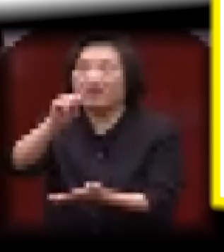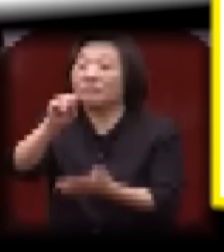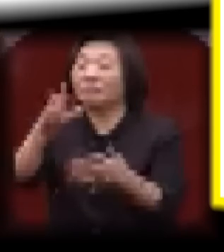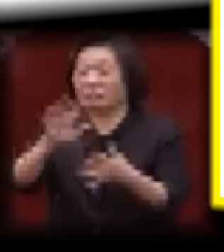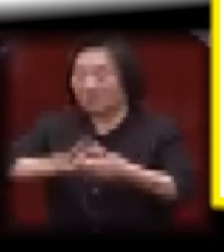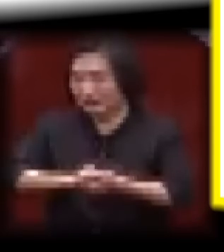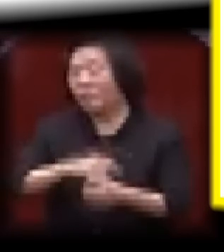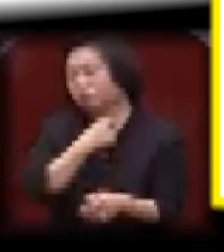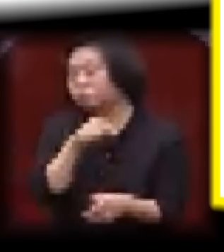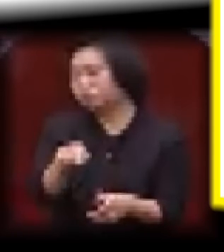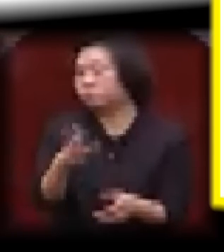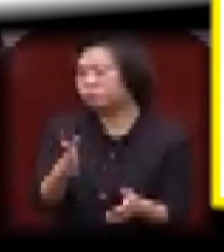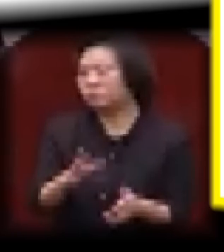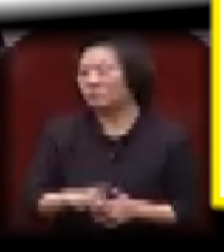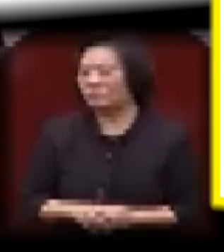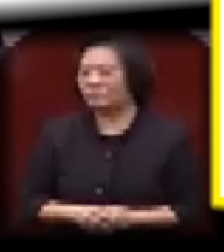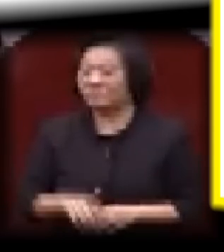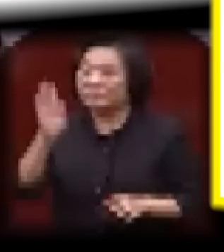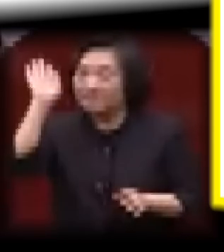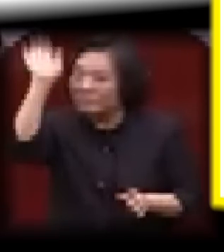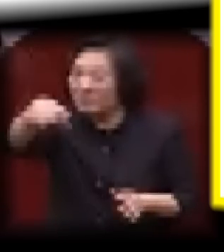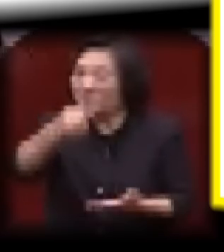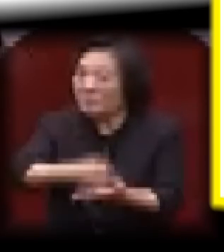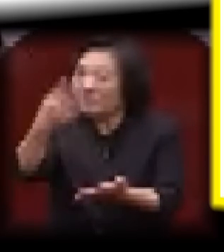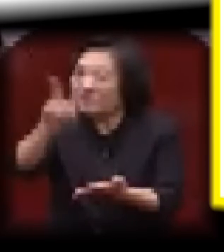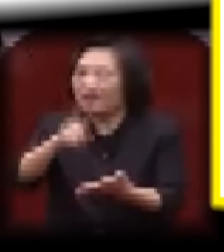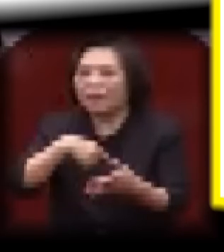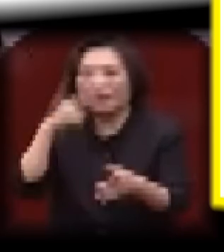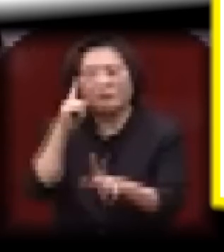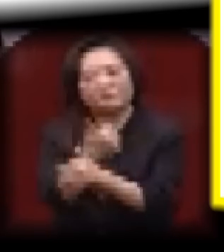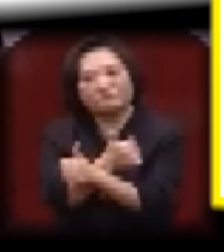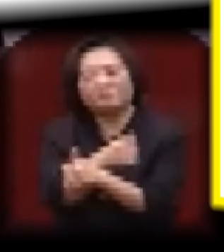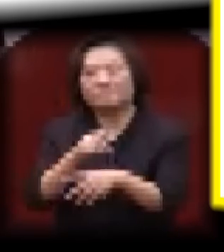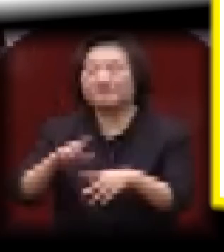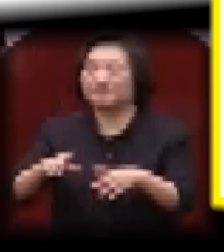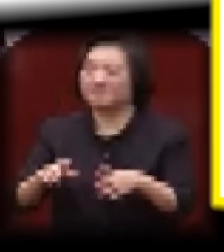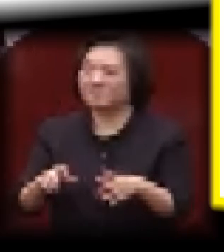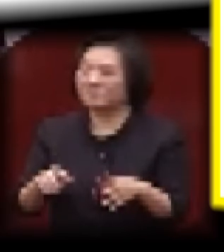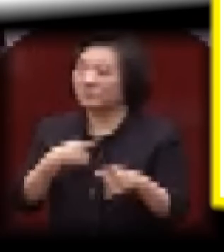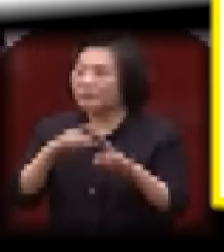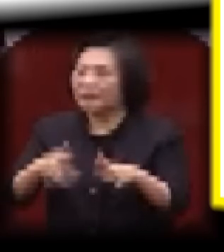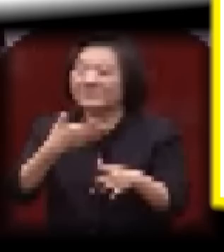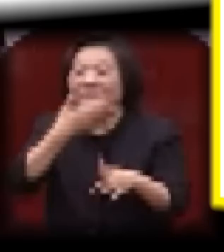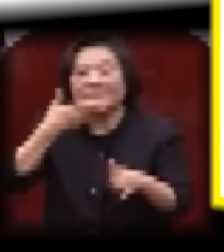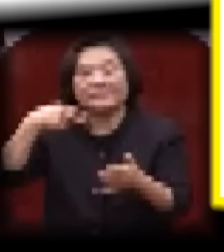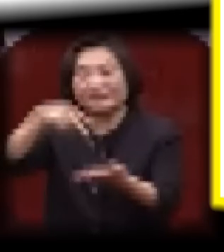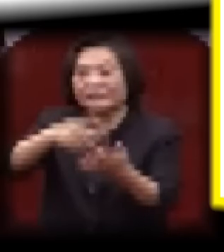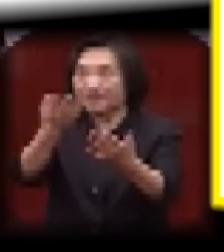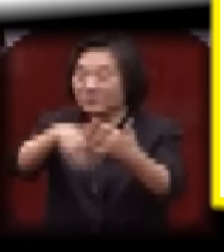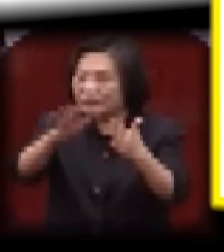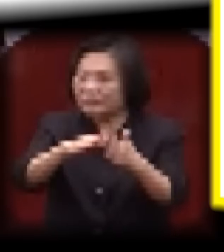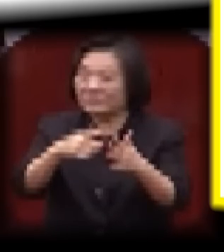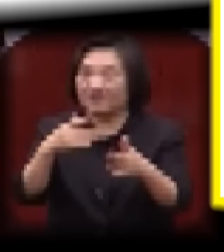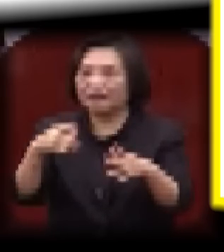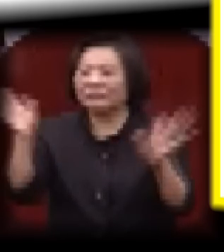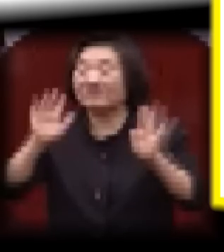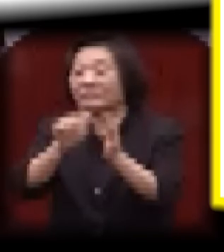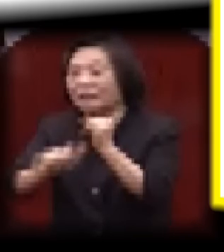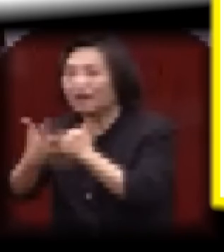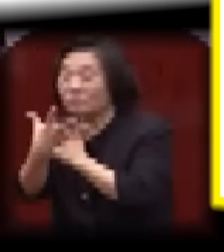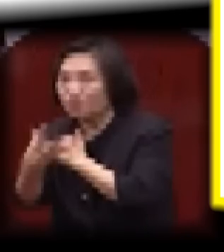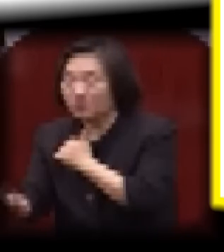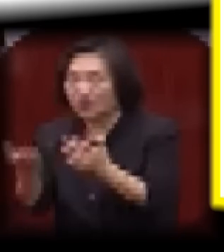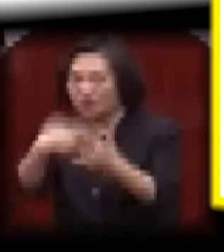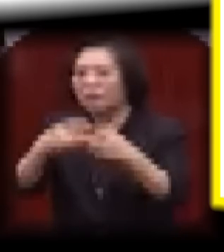完，至于以后要怎么盖可以讨论。到底这个，特别是私立学校，你知道这种少子化学校要退